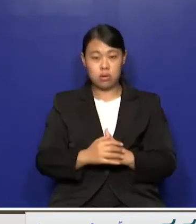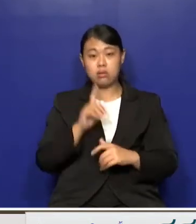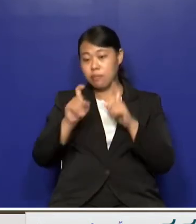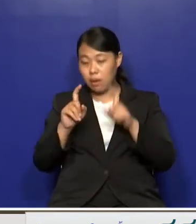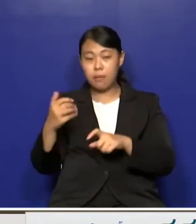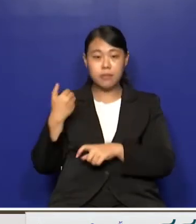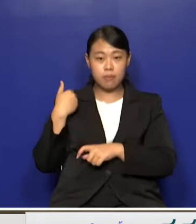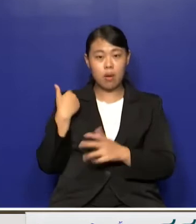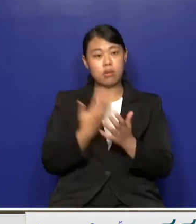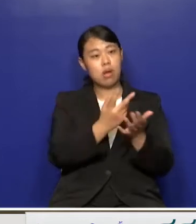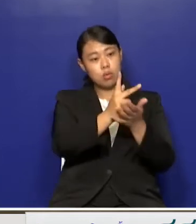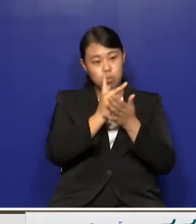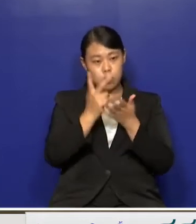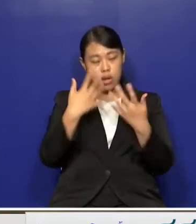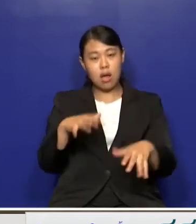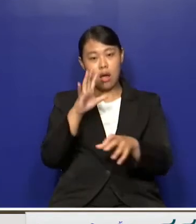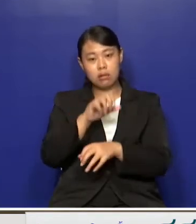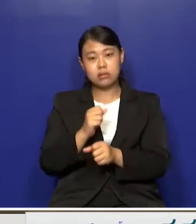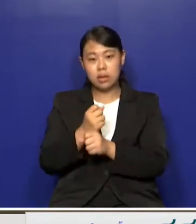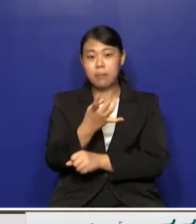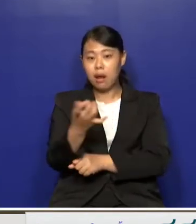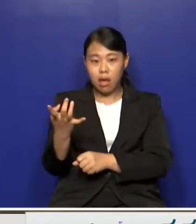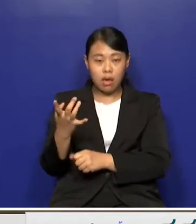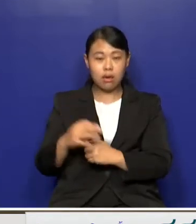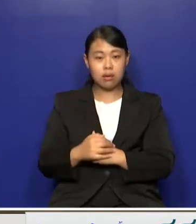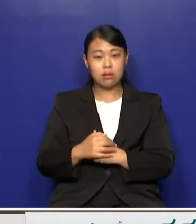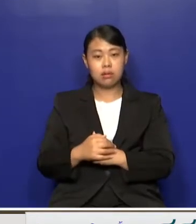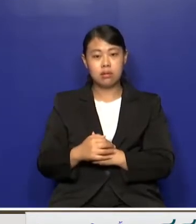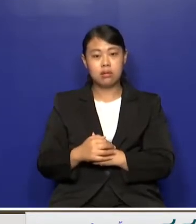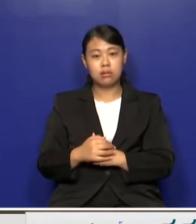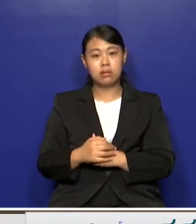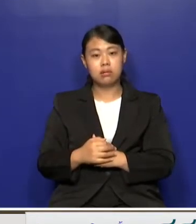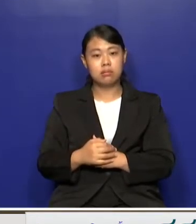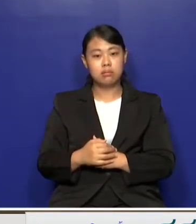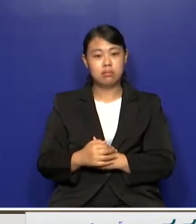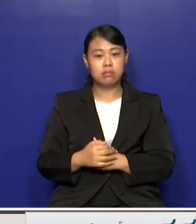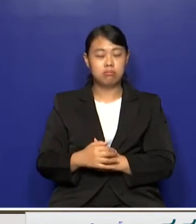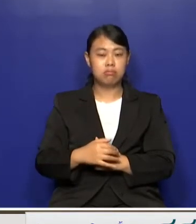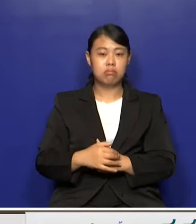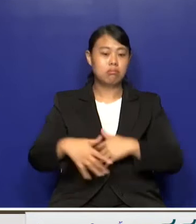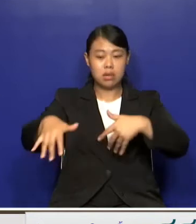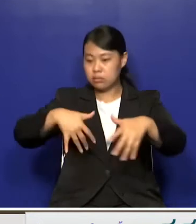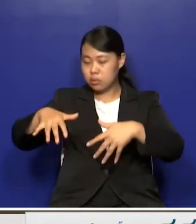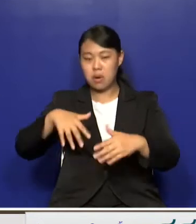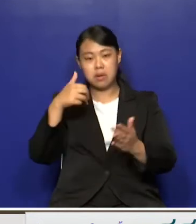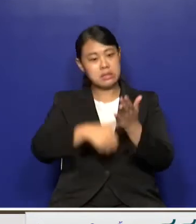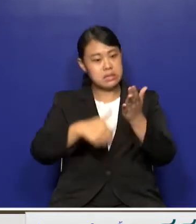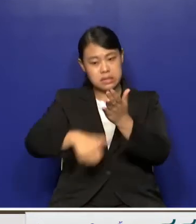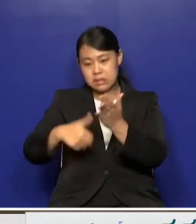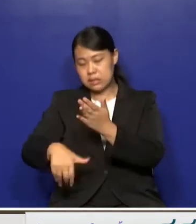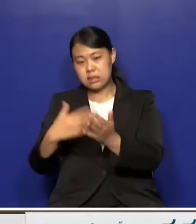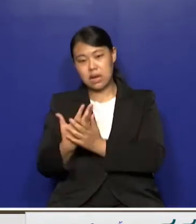เอาไปทำไมและบางคนบุคคลรนหหายส่วนก็เสียประสีทัดเทียกันทุกอาชีพ